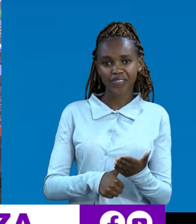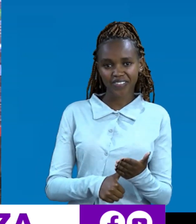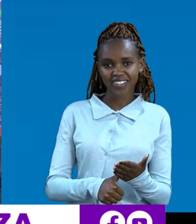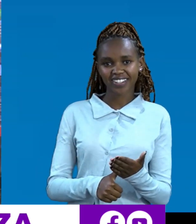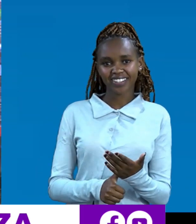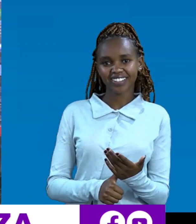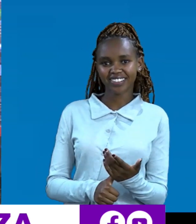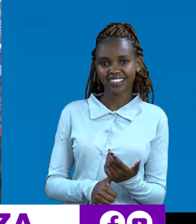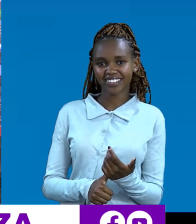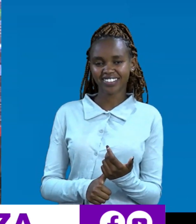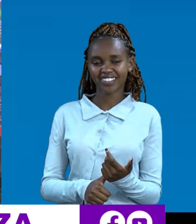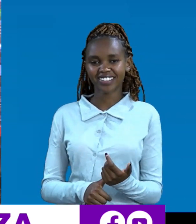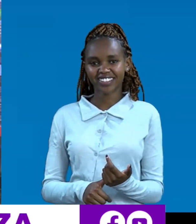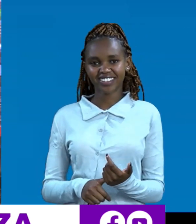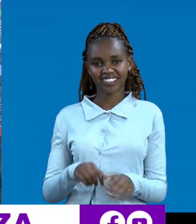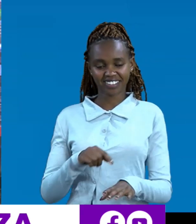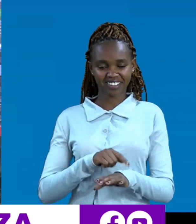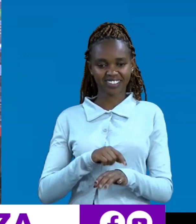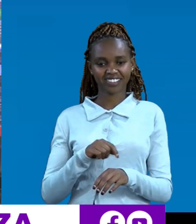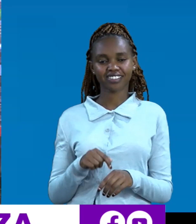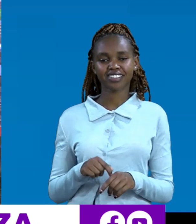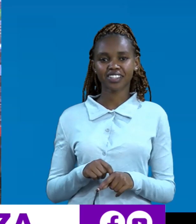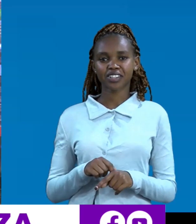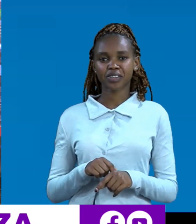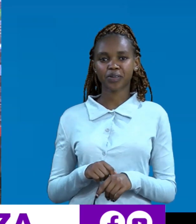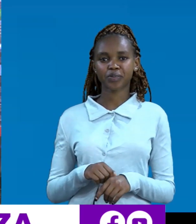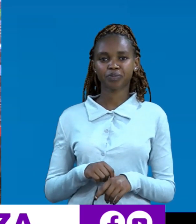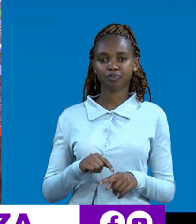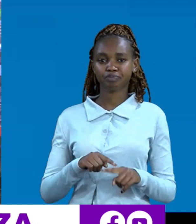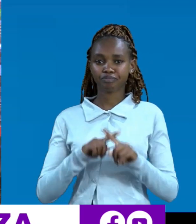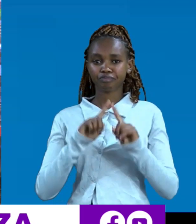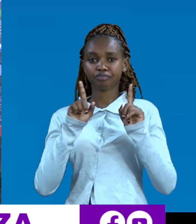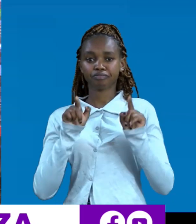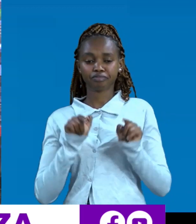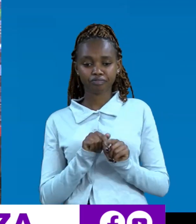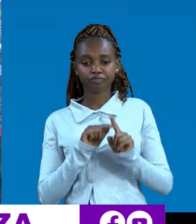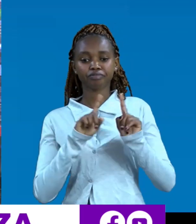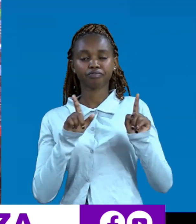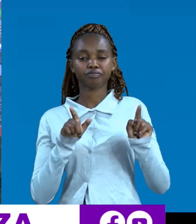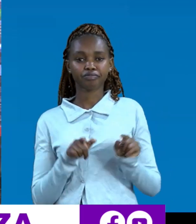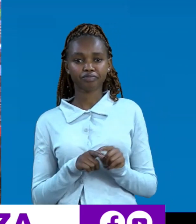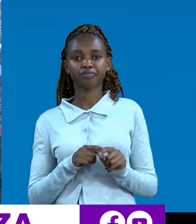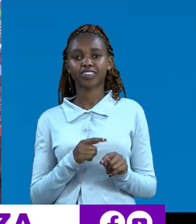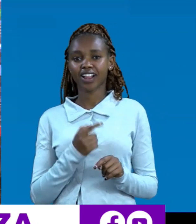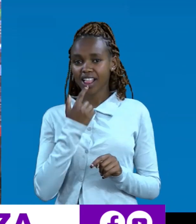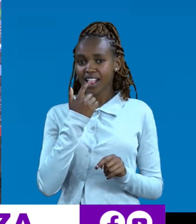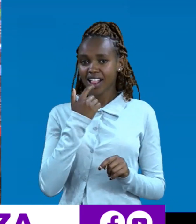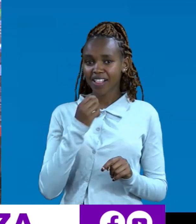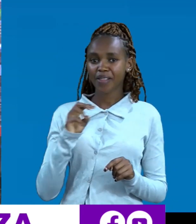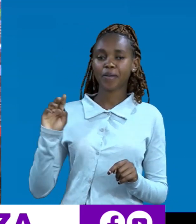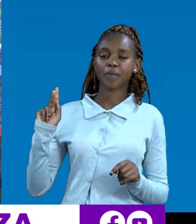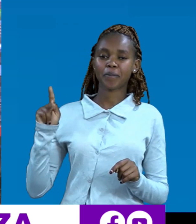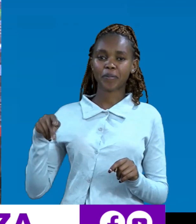pale. Uguziki. Alafu umechorea watu hearts. Eh, alafu imekalwa na nini ile barua ya red. Unatoa tu hivyo kwa like